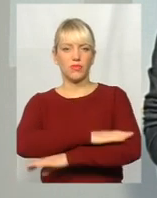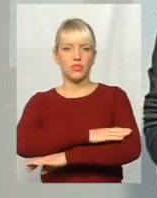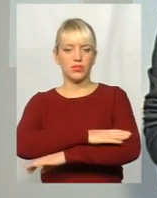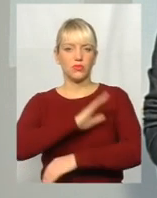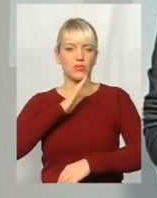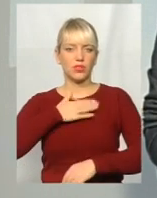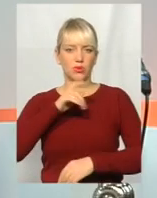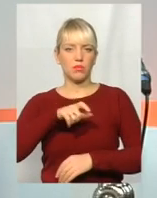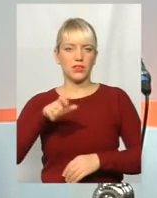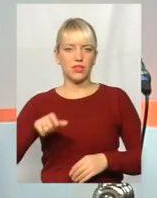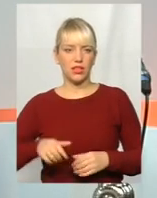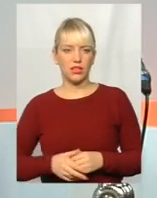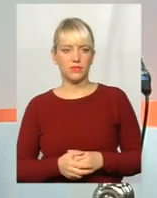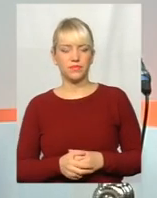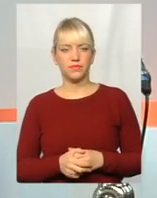нашого робочого.